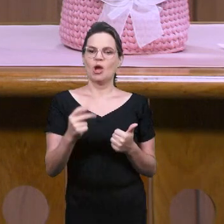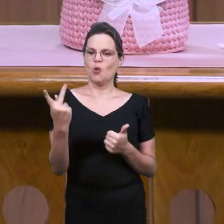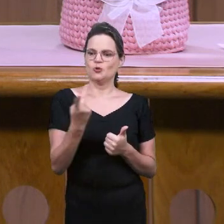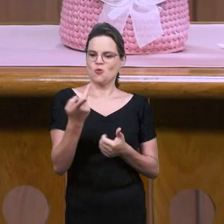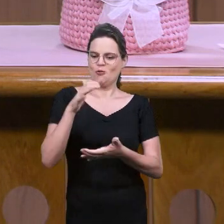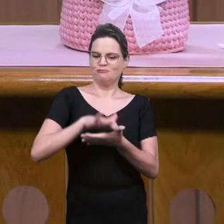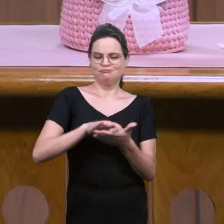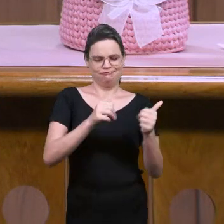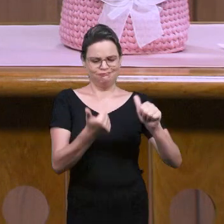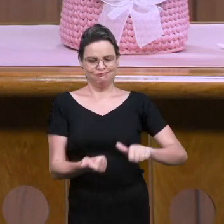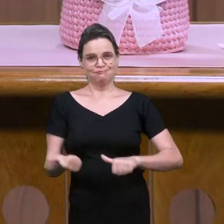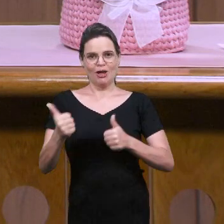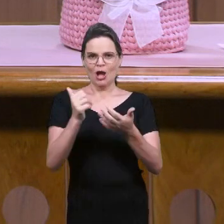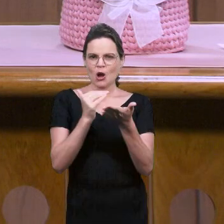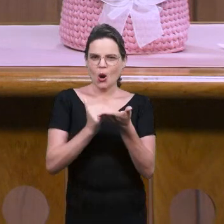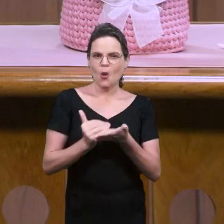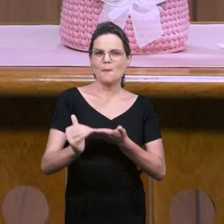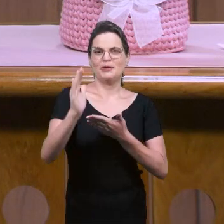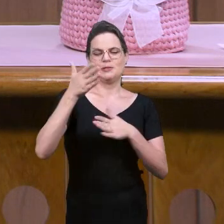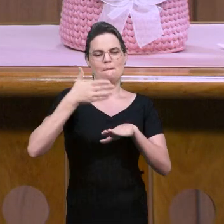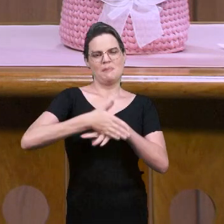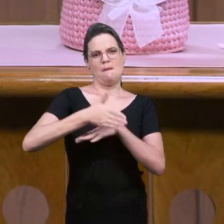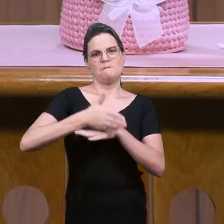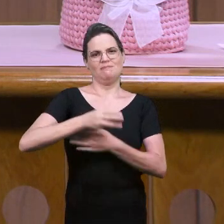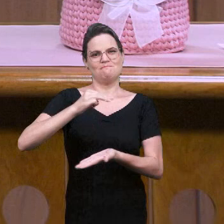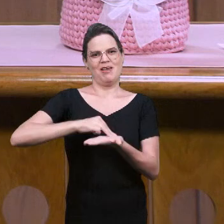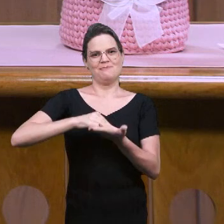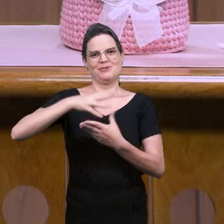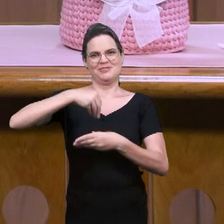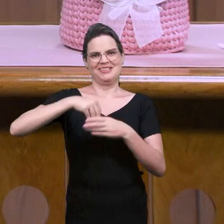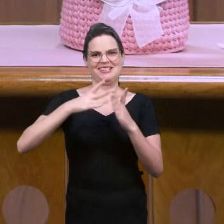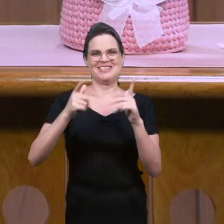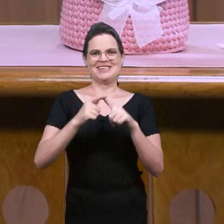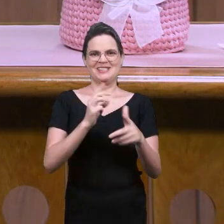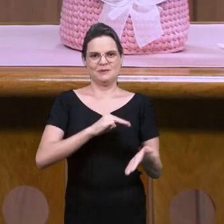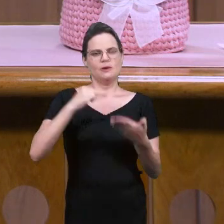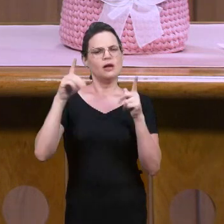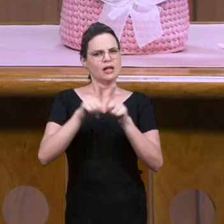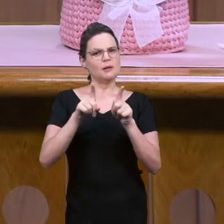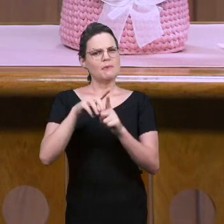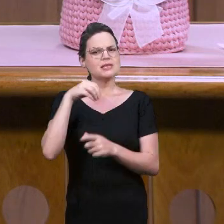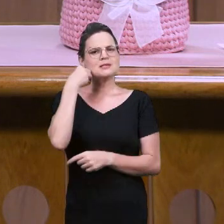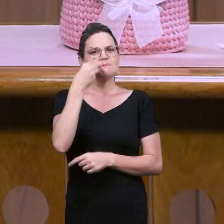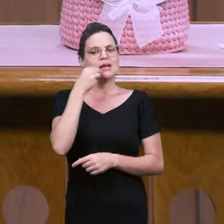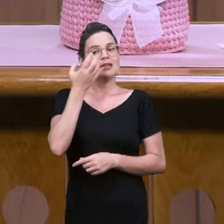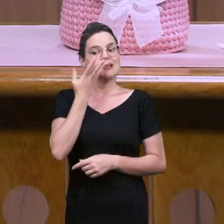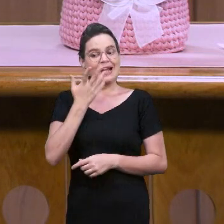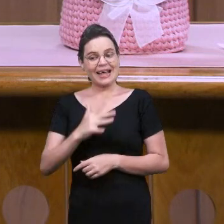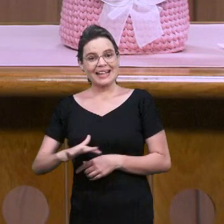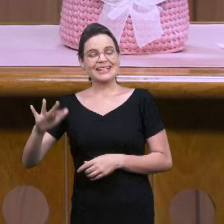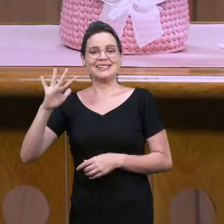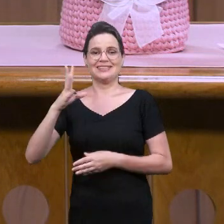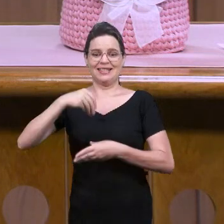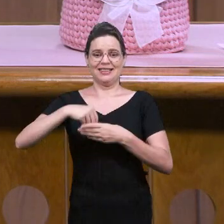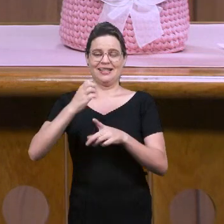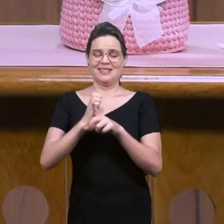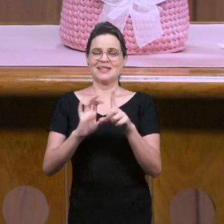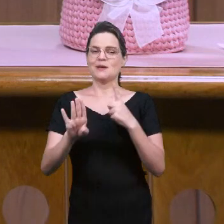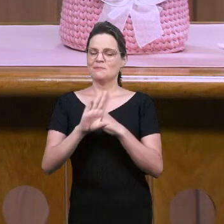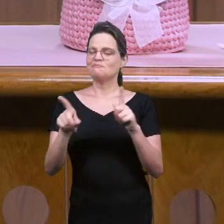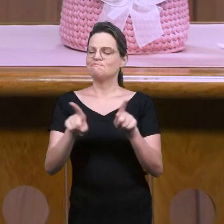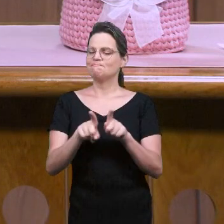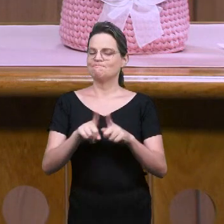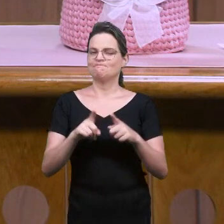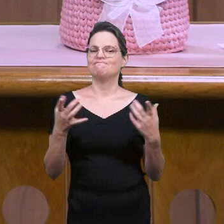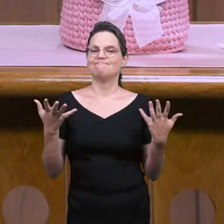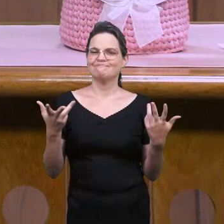était baptisé et ils ont intégré l'église, l'expérience des frères, enfin